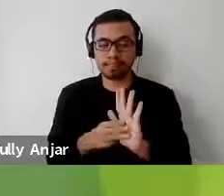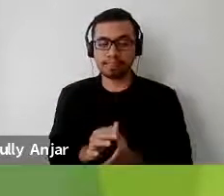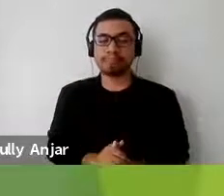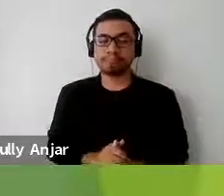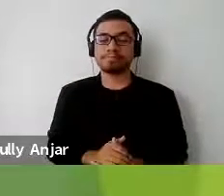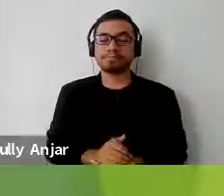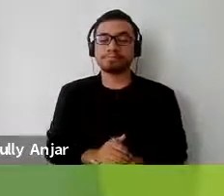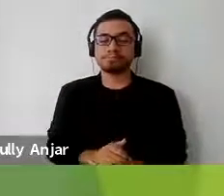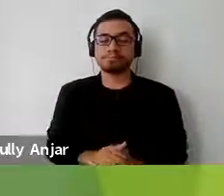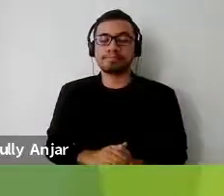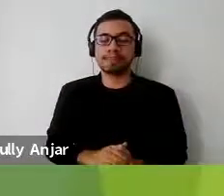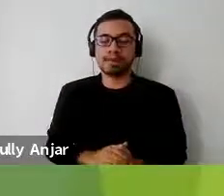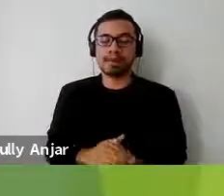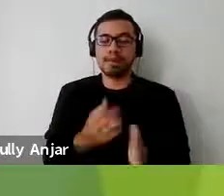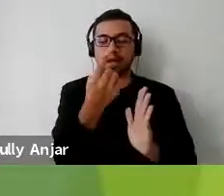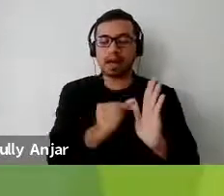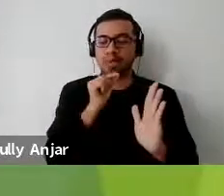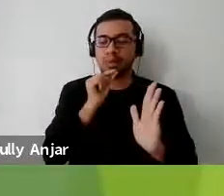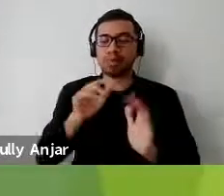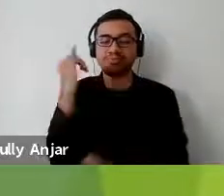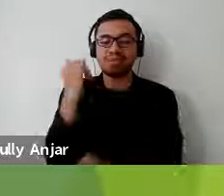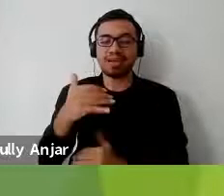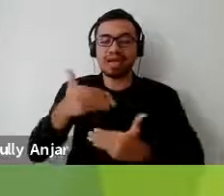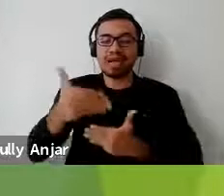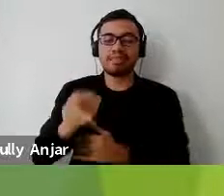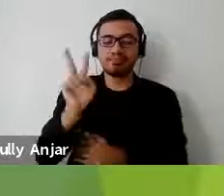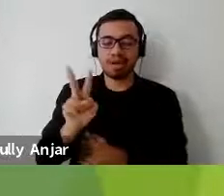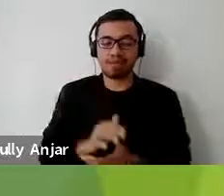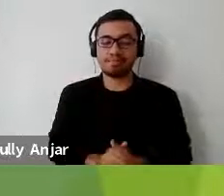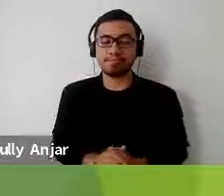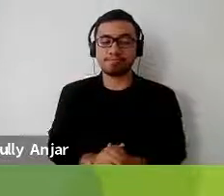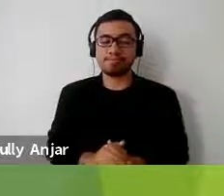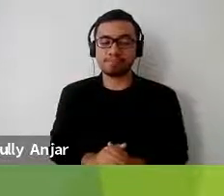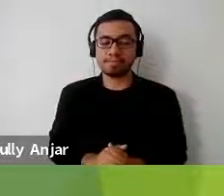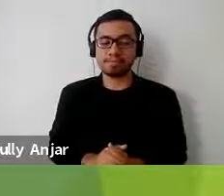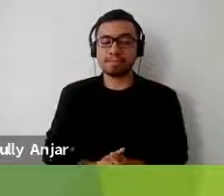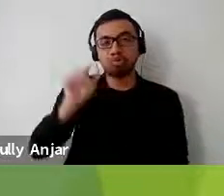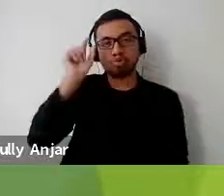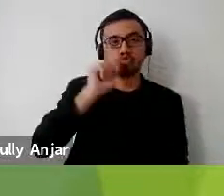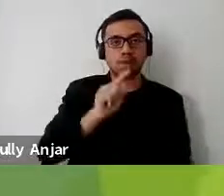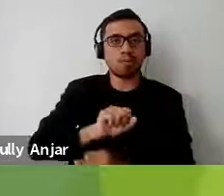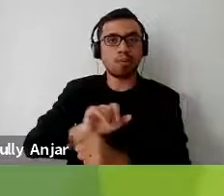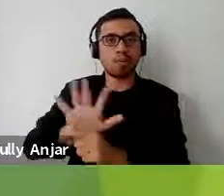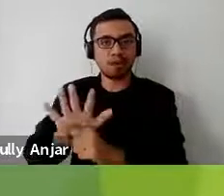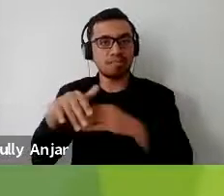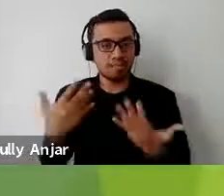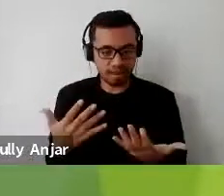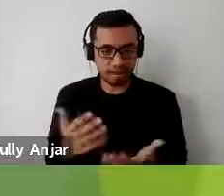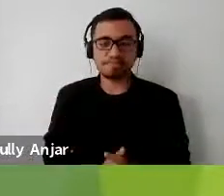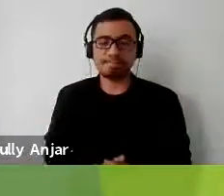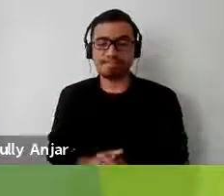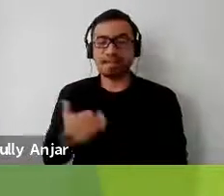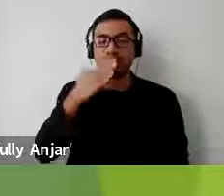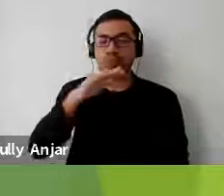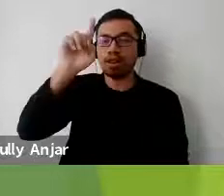tahap kedua, April-Mei, merekapitulasi rencana usulan, tapi kita sudah, alhamdulillah, di bulan Mei akhir,